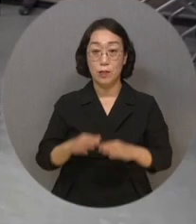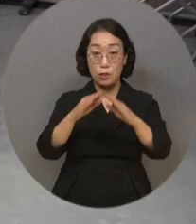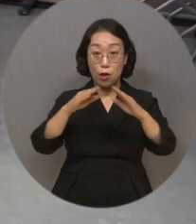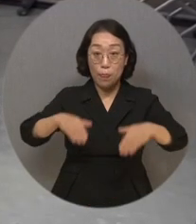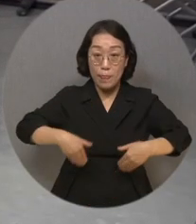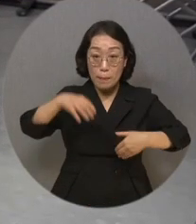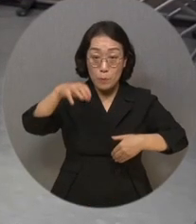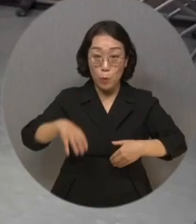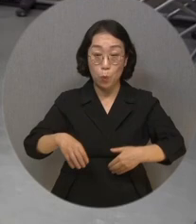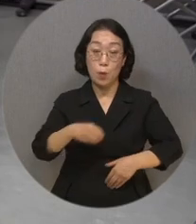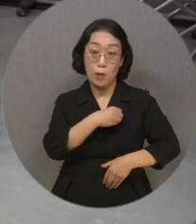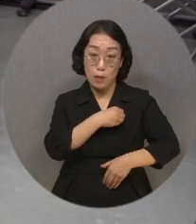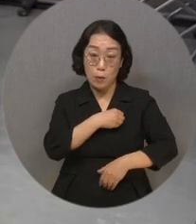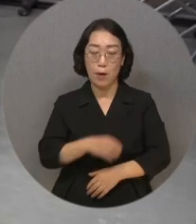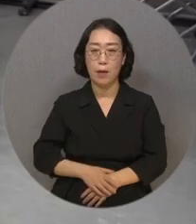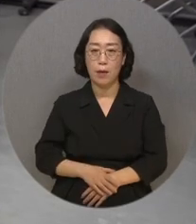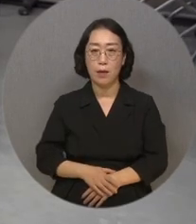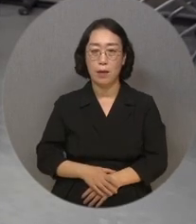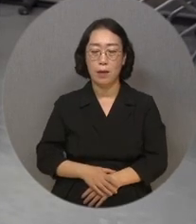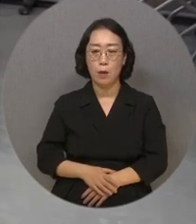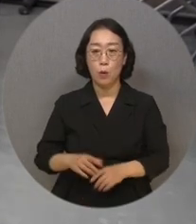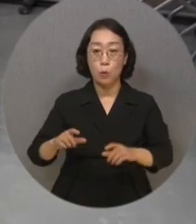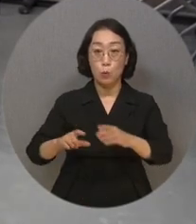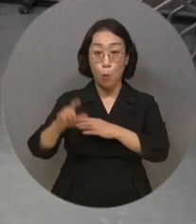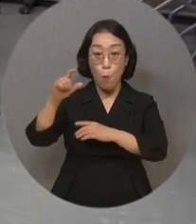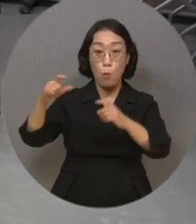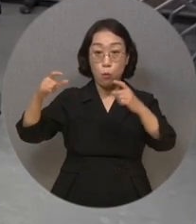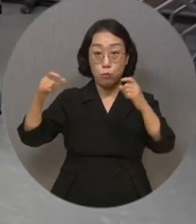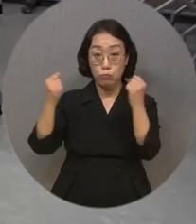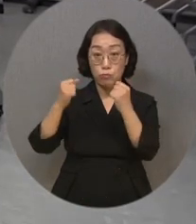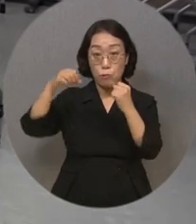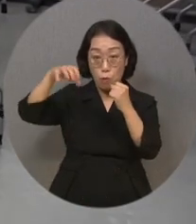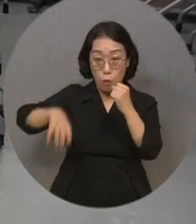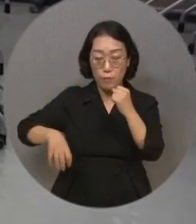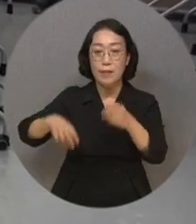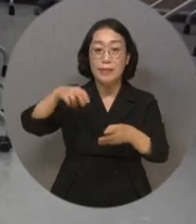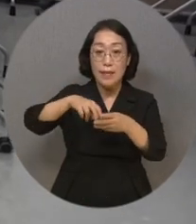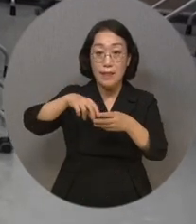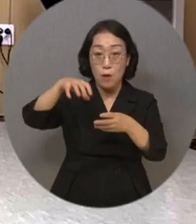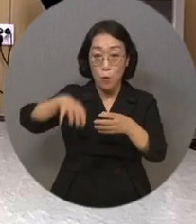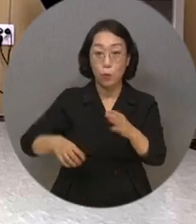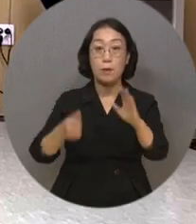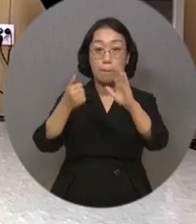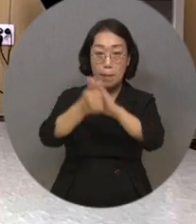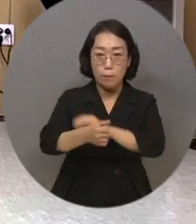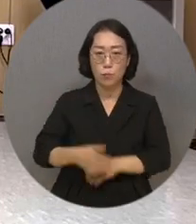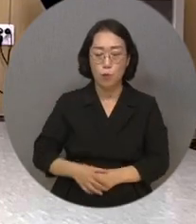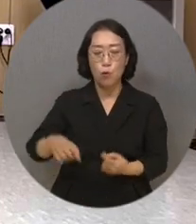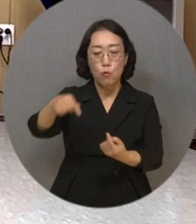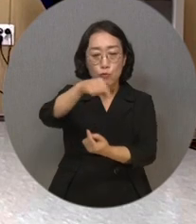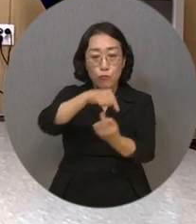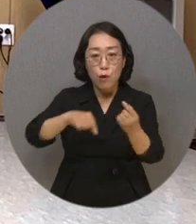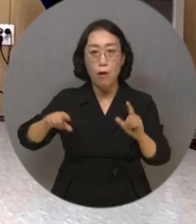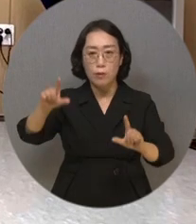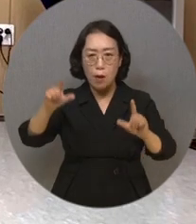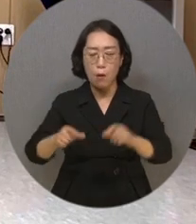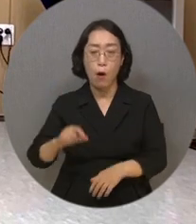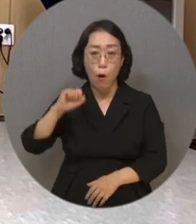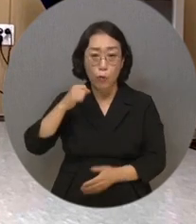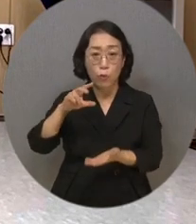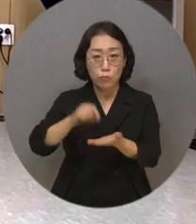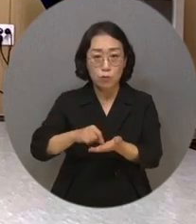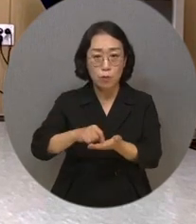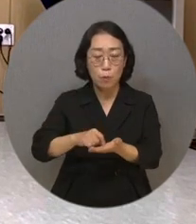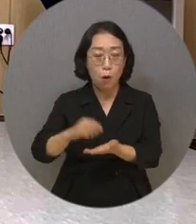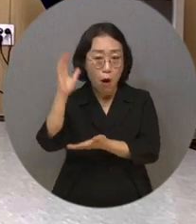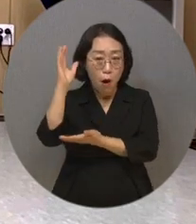의원은 전남 동북권 발달장애인 평생 교육 지원 센터를 방문해 운영 현황과 애로 사항 등을